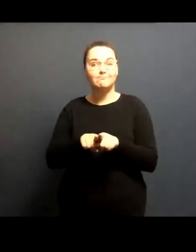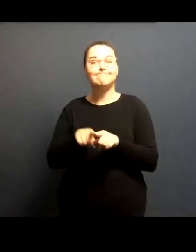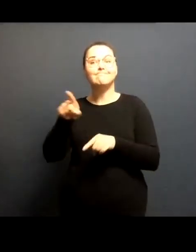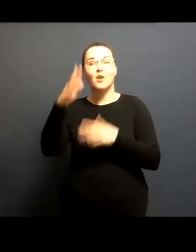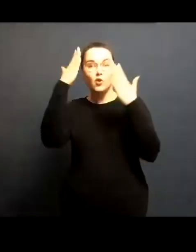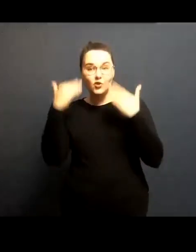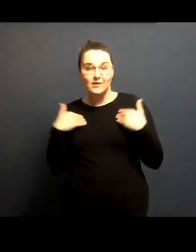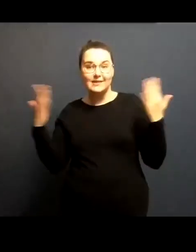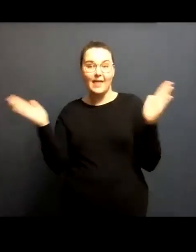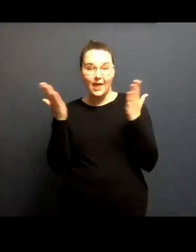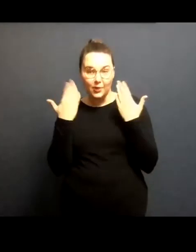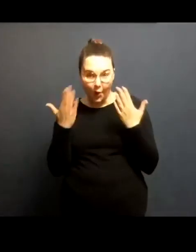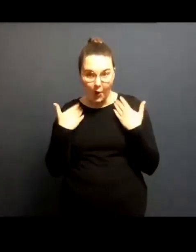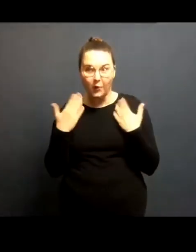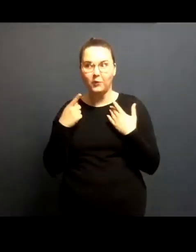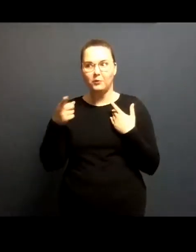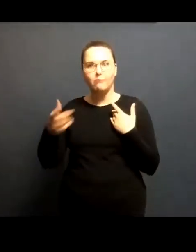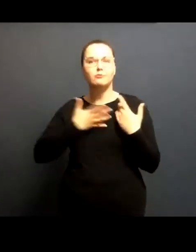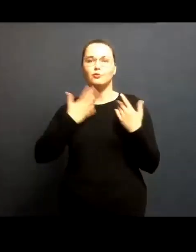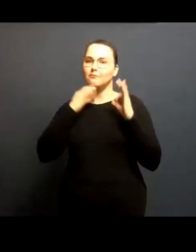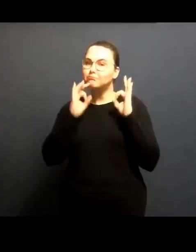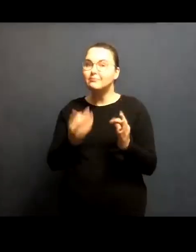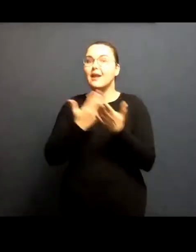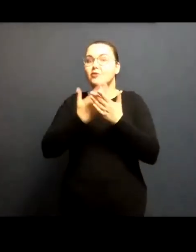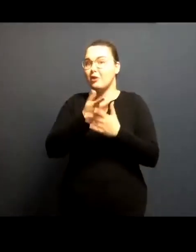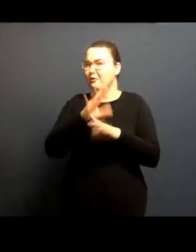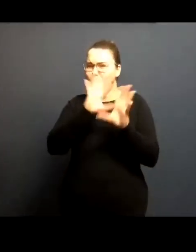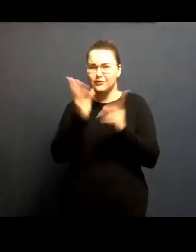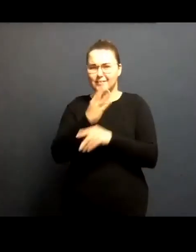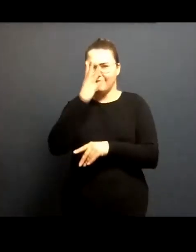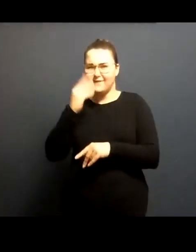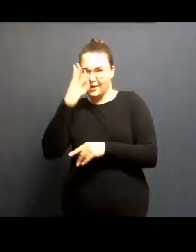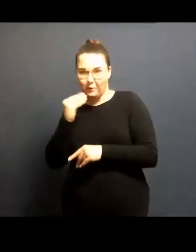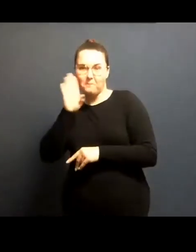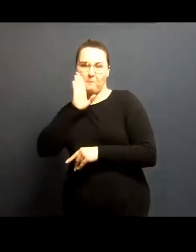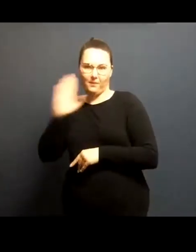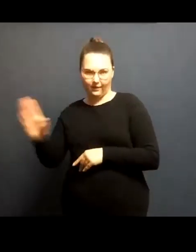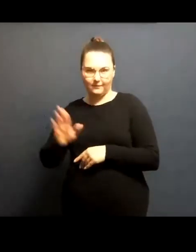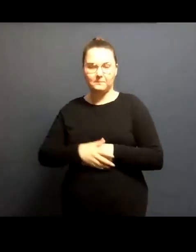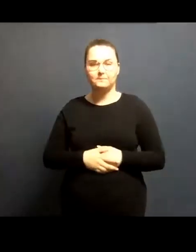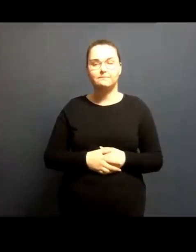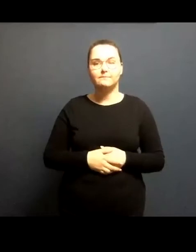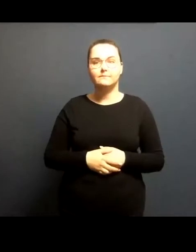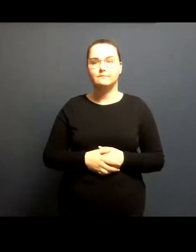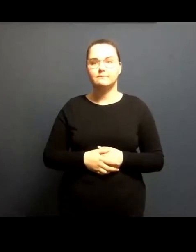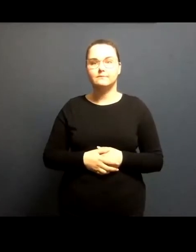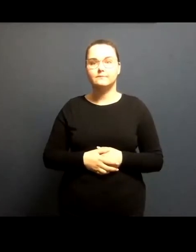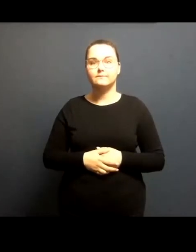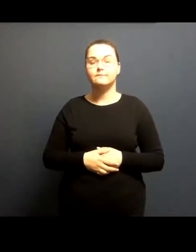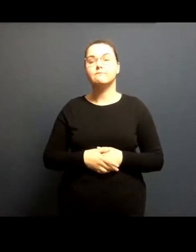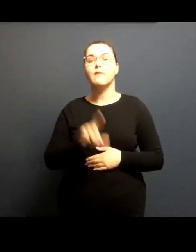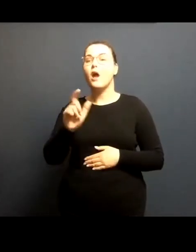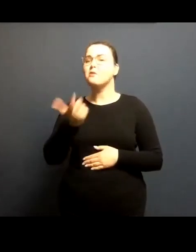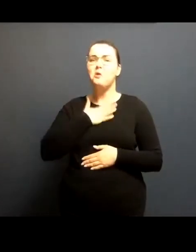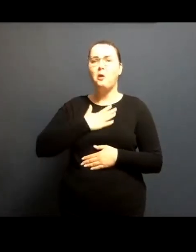wszyscy wyglądają tak samo i to skrępowanie jest mniejsze. To jest dość taka ciekawa wypowiedź, co tu jest do lubienia,